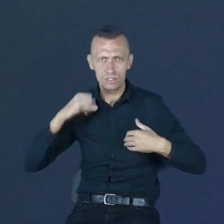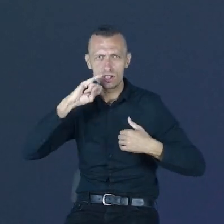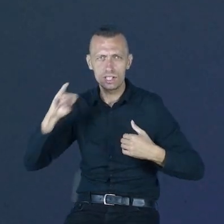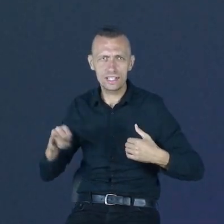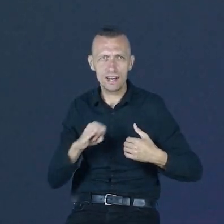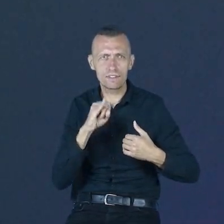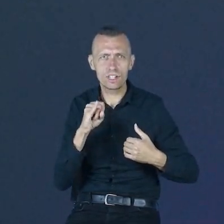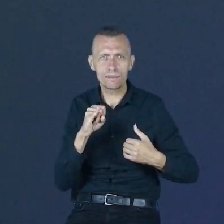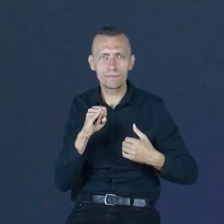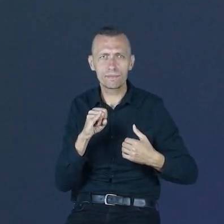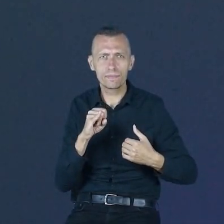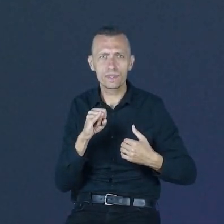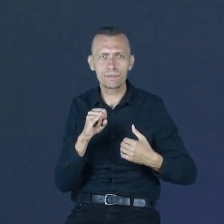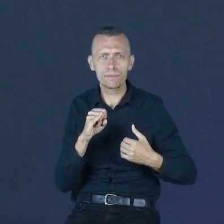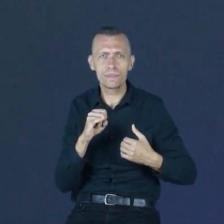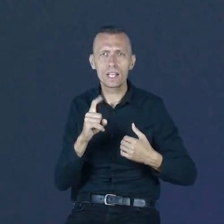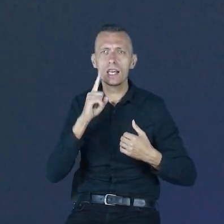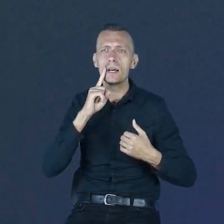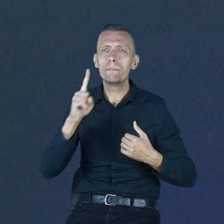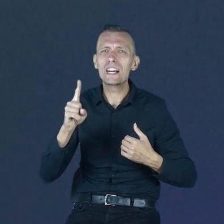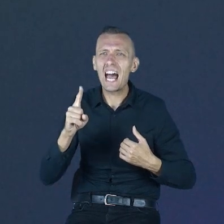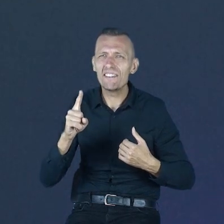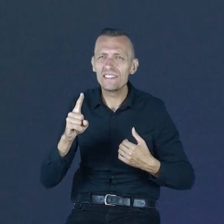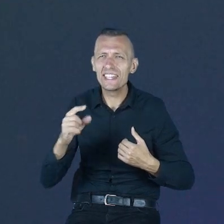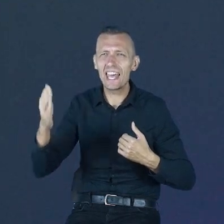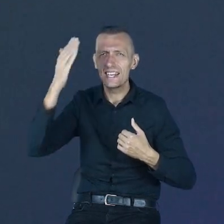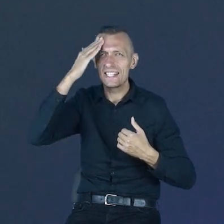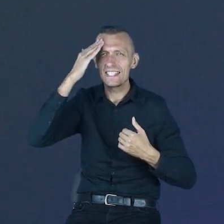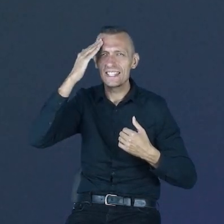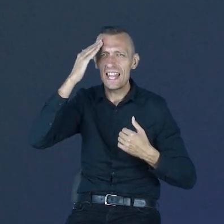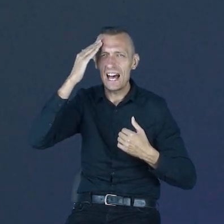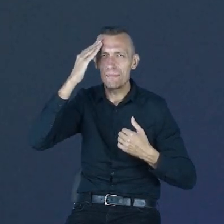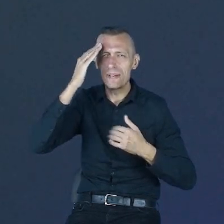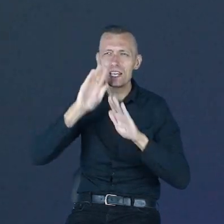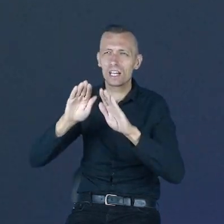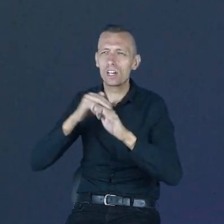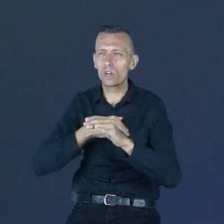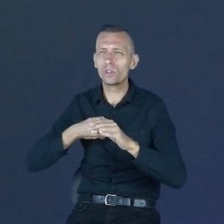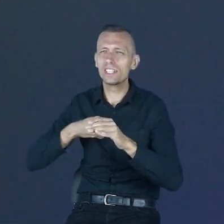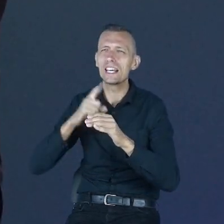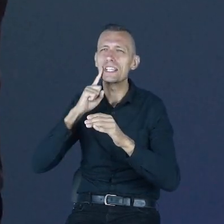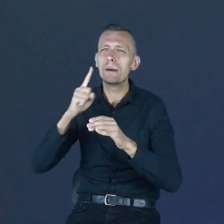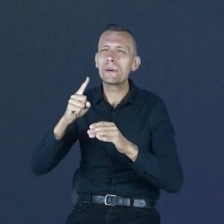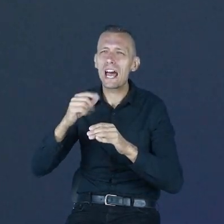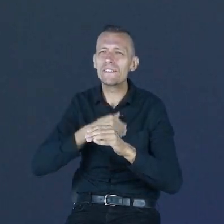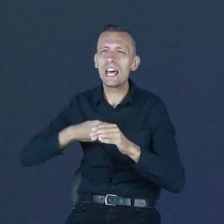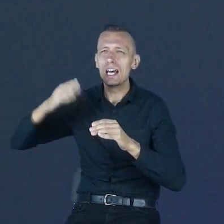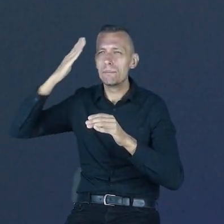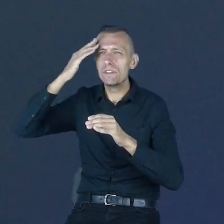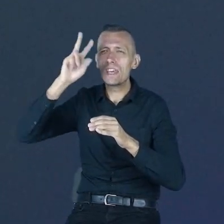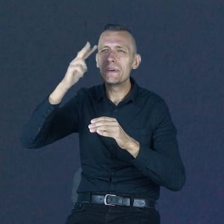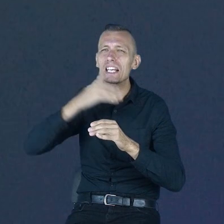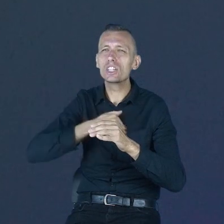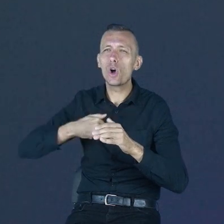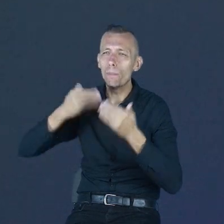Twoim i moim pasem ochronnym jest prawda o tym, kim jesteśmy Chrystusie, a tę prawdę odkrywamy z